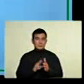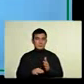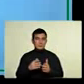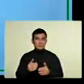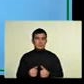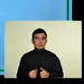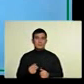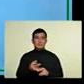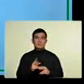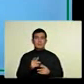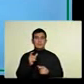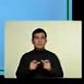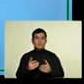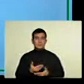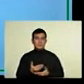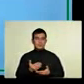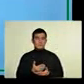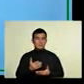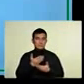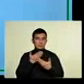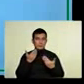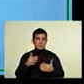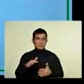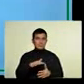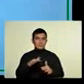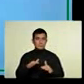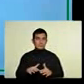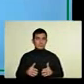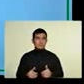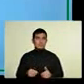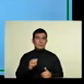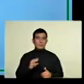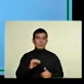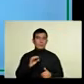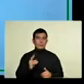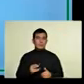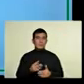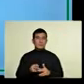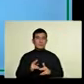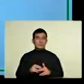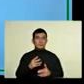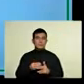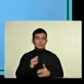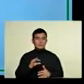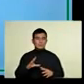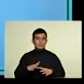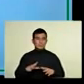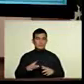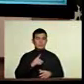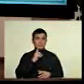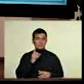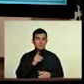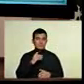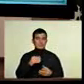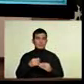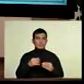безлюдный, адамляр яшамэйдиян, ахалэсэс, тюк, той, песчаный,